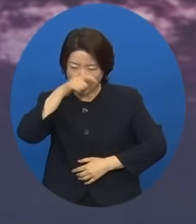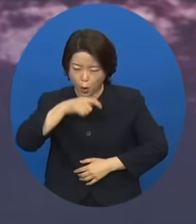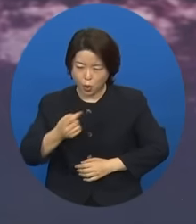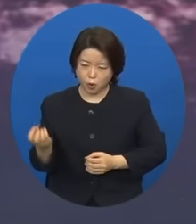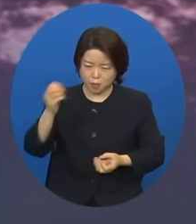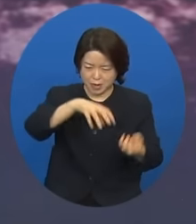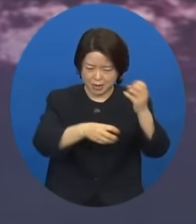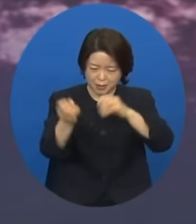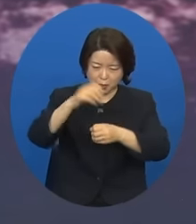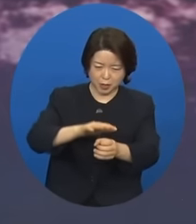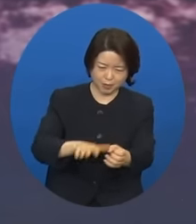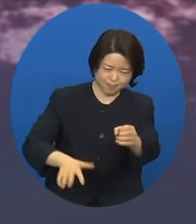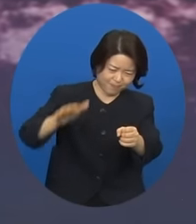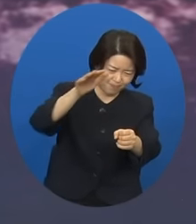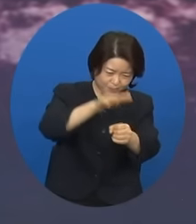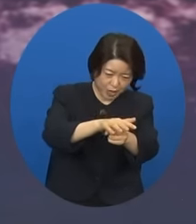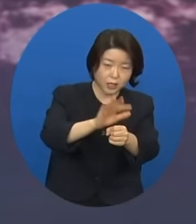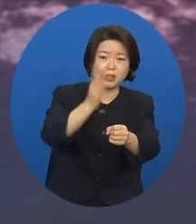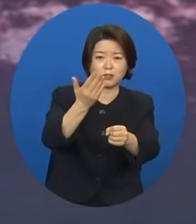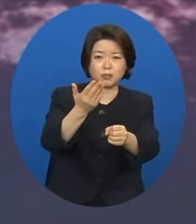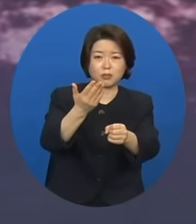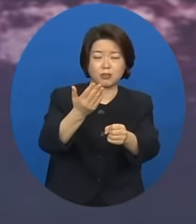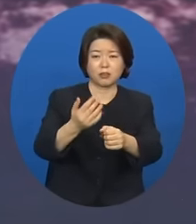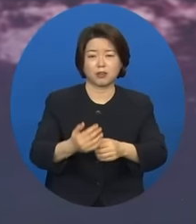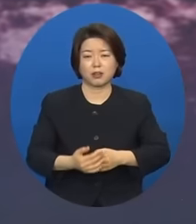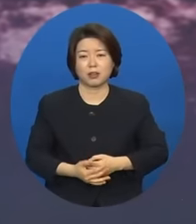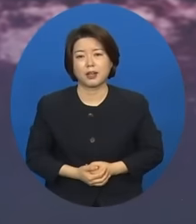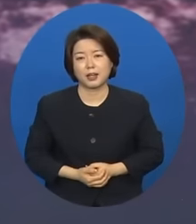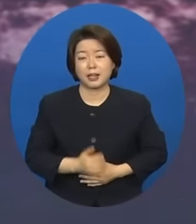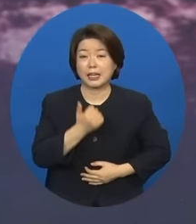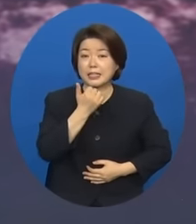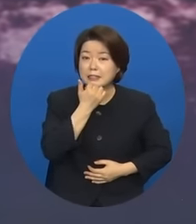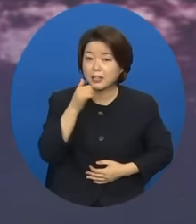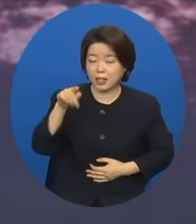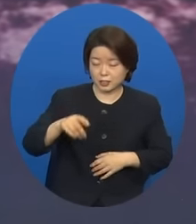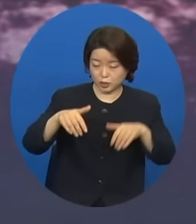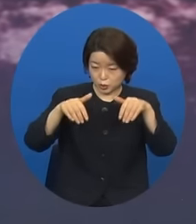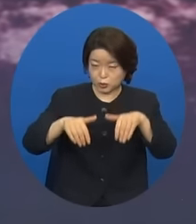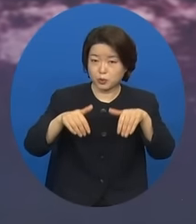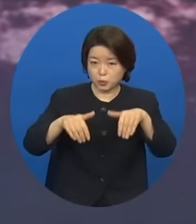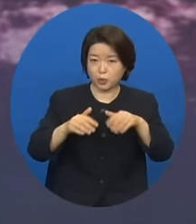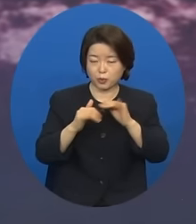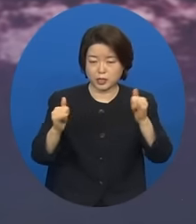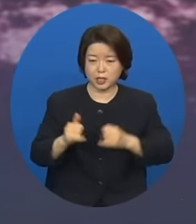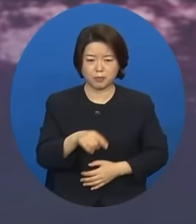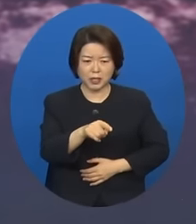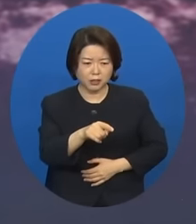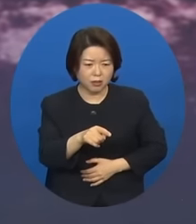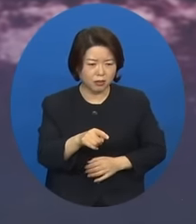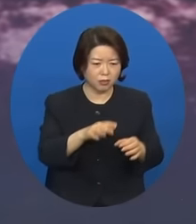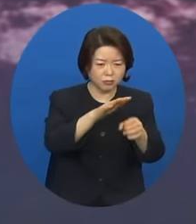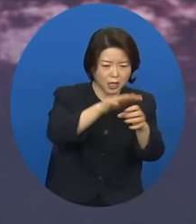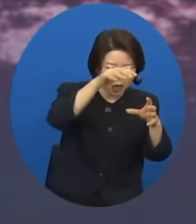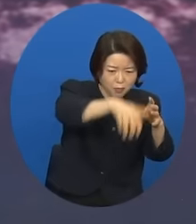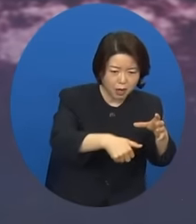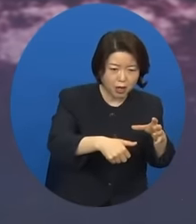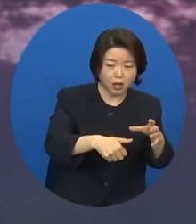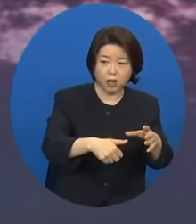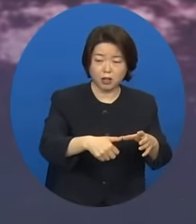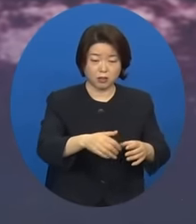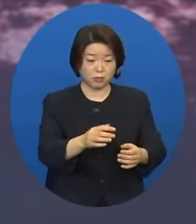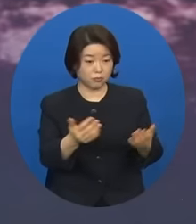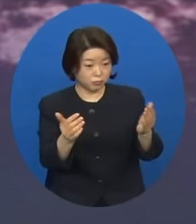게다가 19절에 보면요 이삭과 그의 종들이 결국에는 이제 자꾸 막 막힌 것을 파면 쫓아내고 쫓아내고